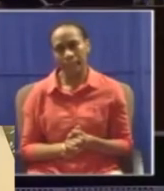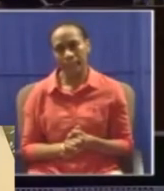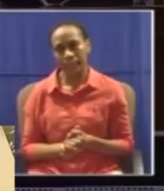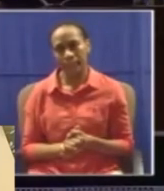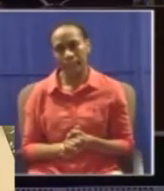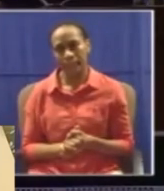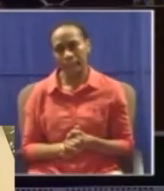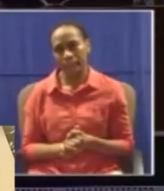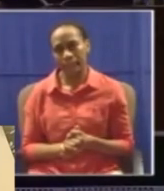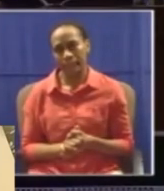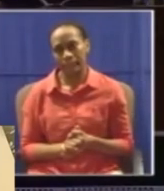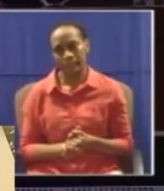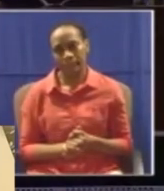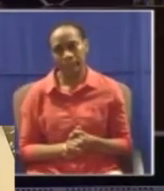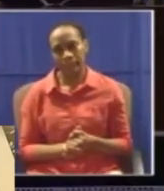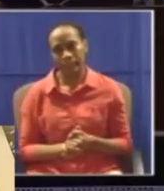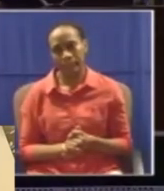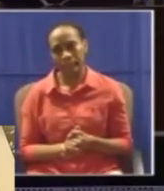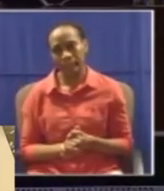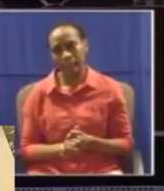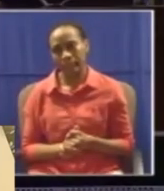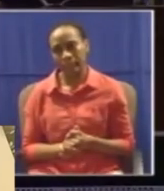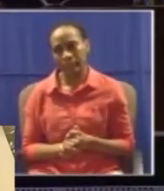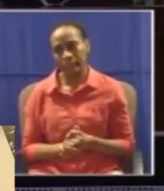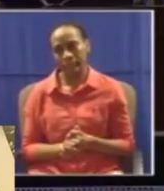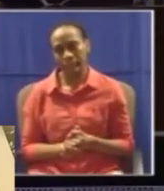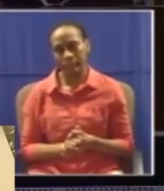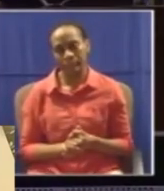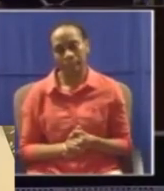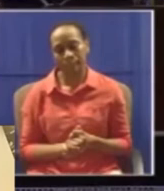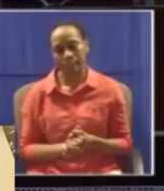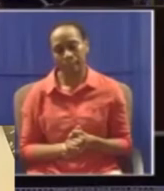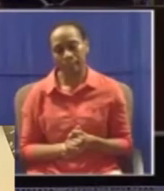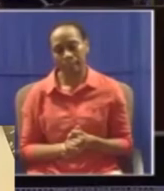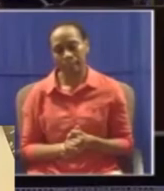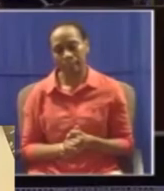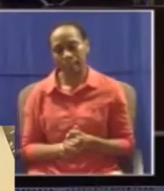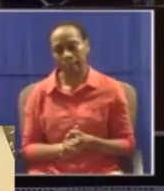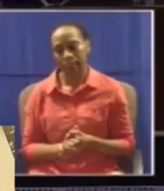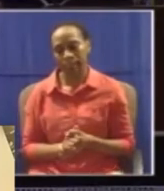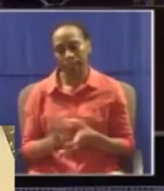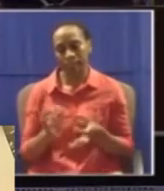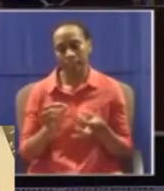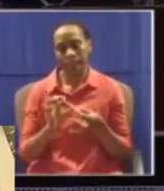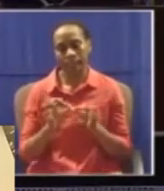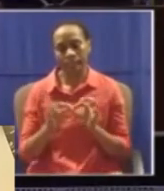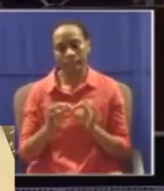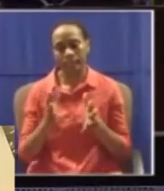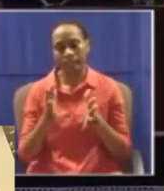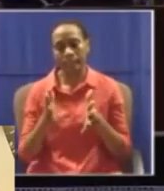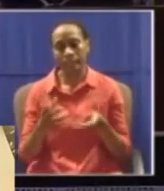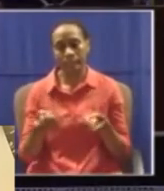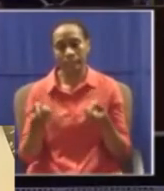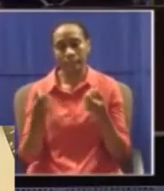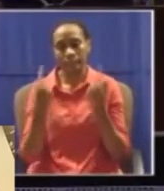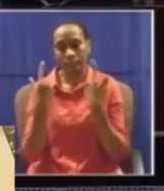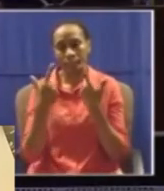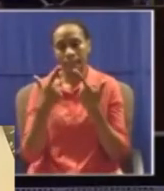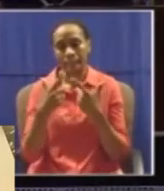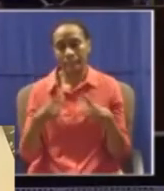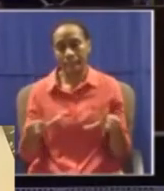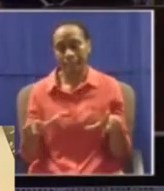geval van die bevordering van swart ekonomiese bemagtiging. Dit is altyd 'n geval van histories agtergeblewenes. Ons